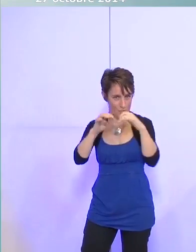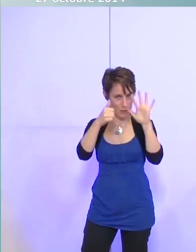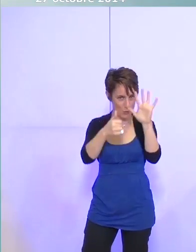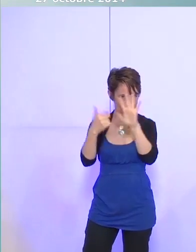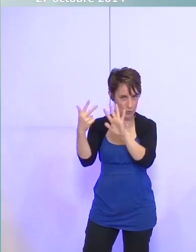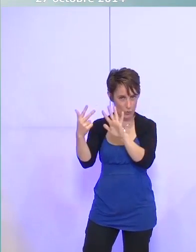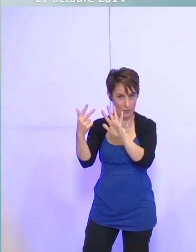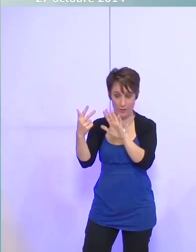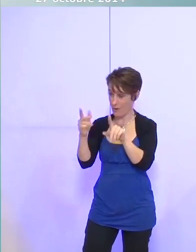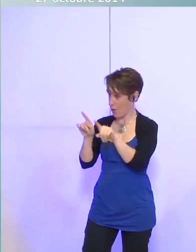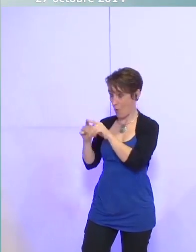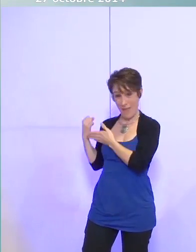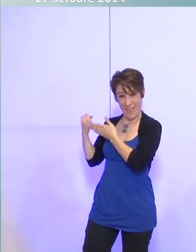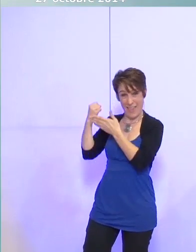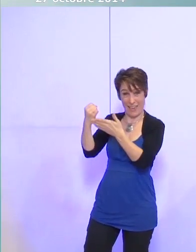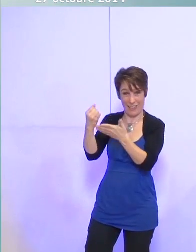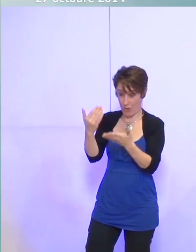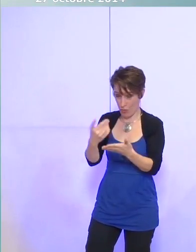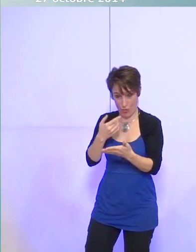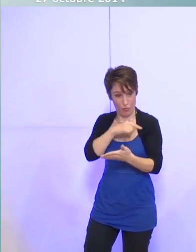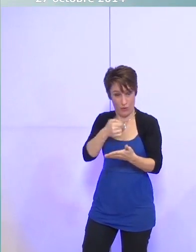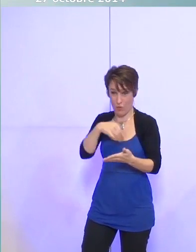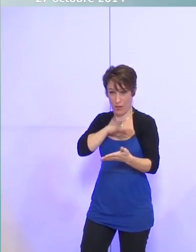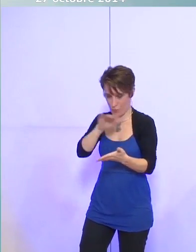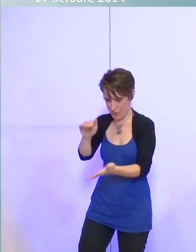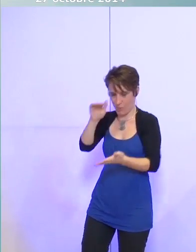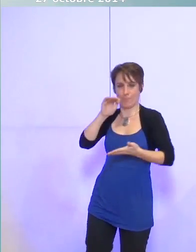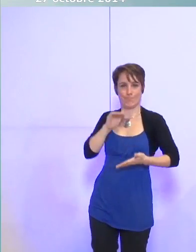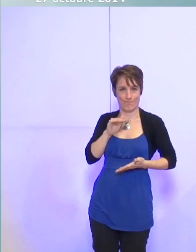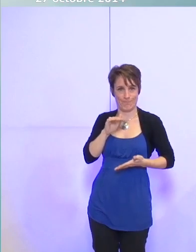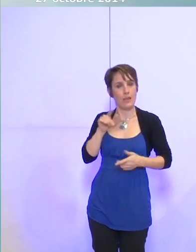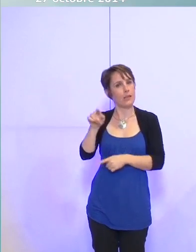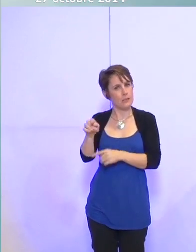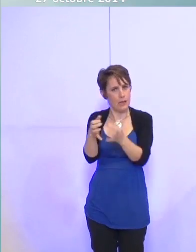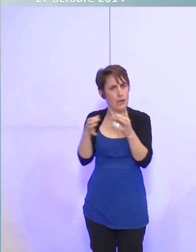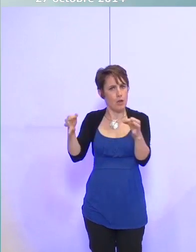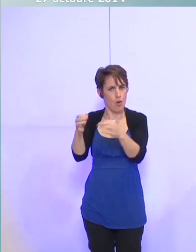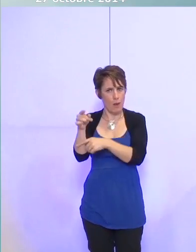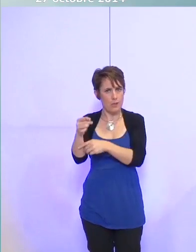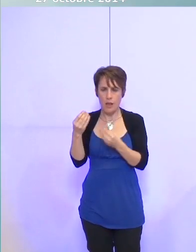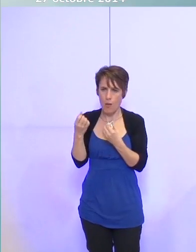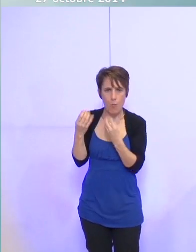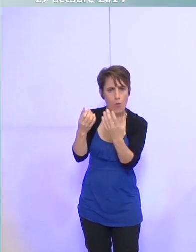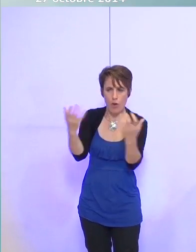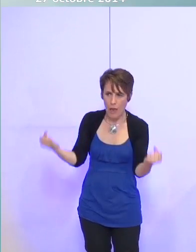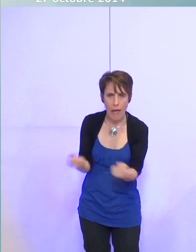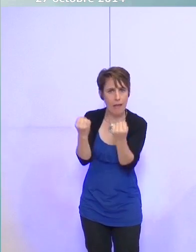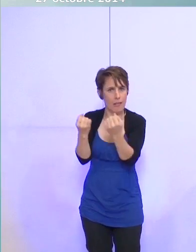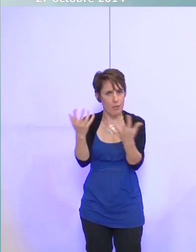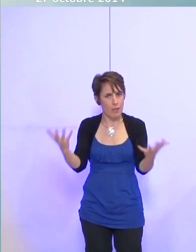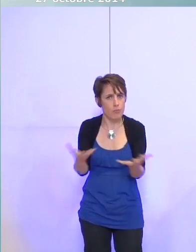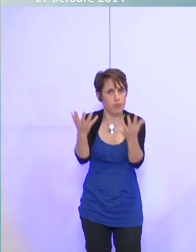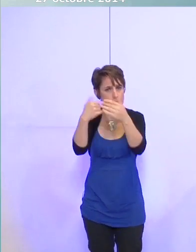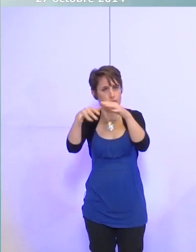responsabilité de cet héritage. Et cet équipement contribue à l'activité du territoire métropolitain et génère d'importantes retombées